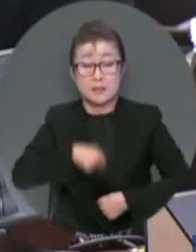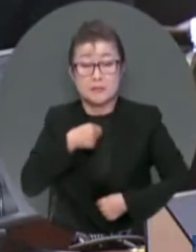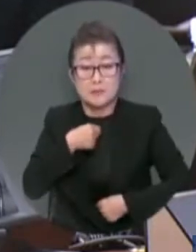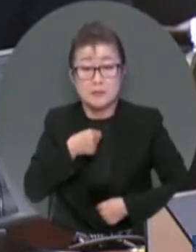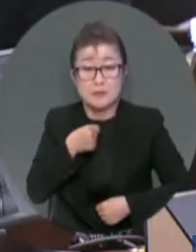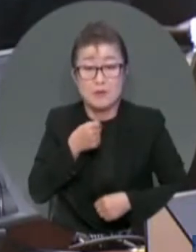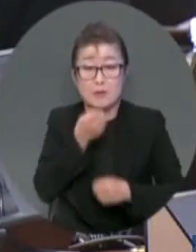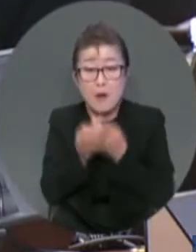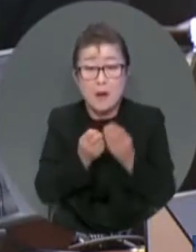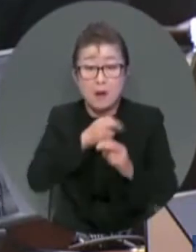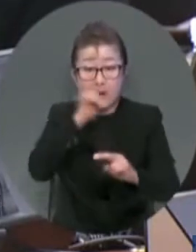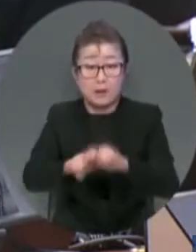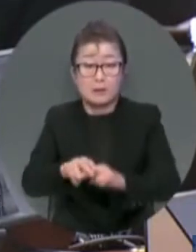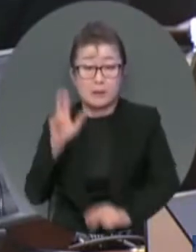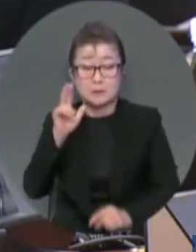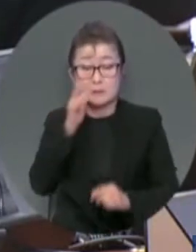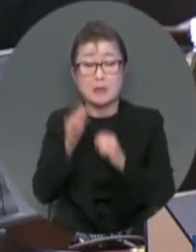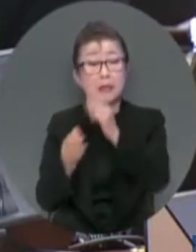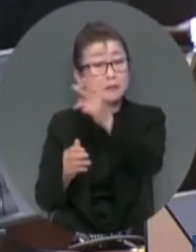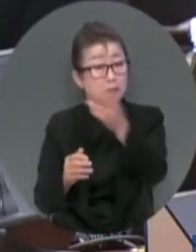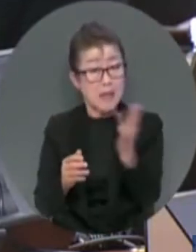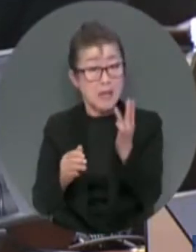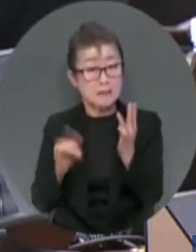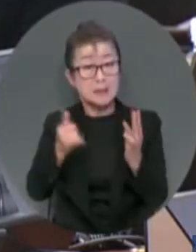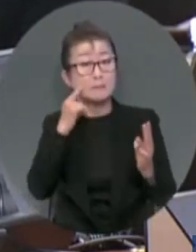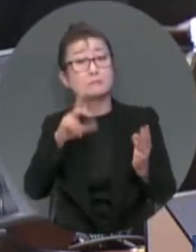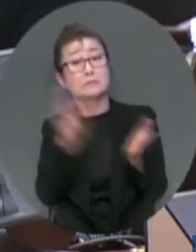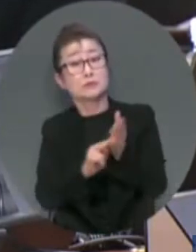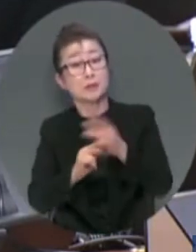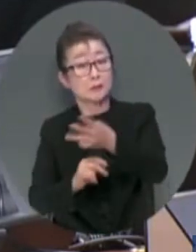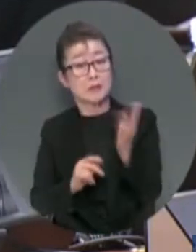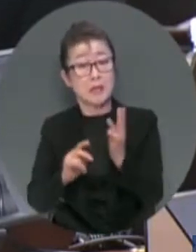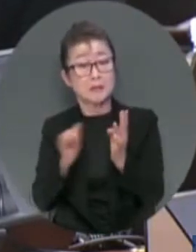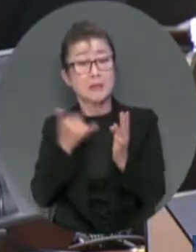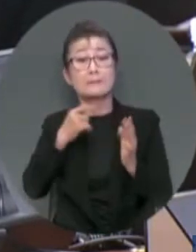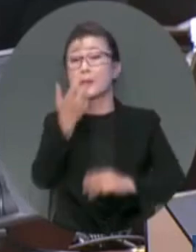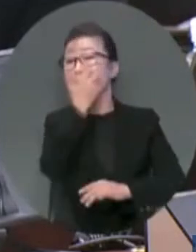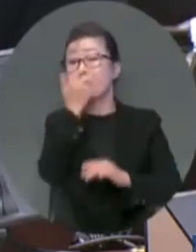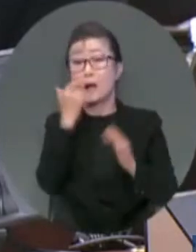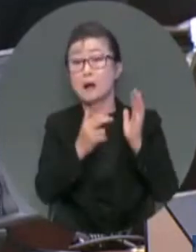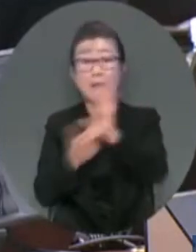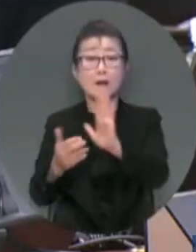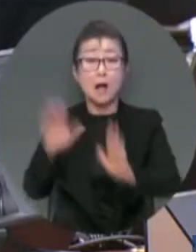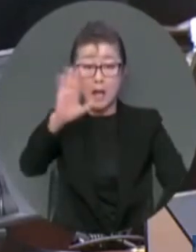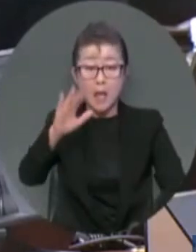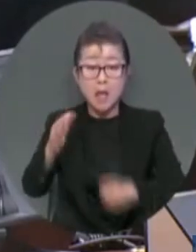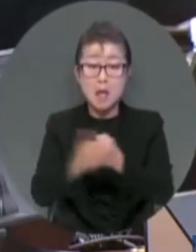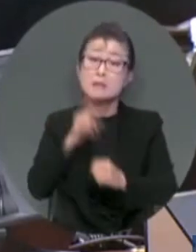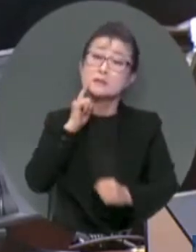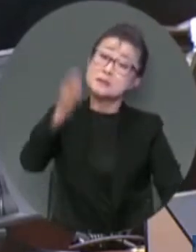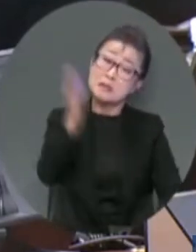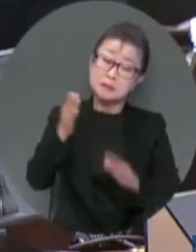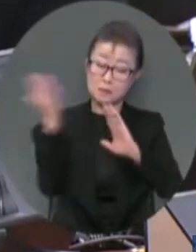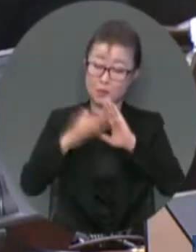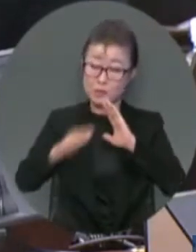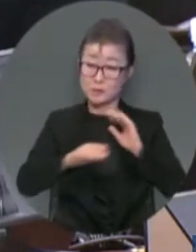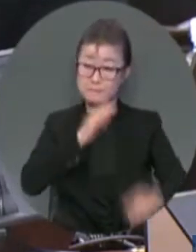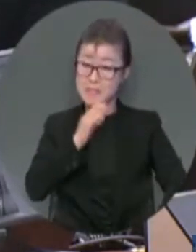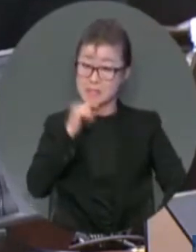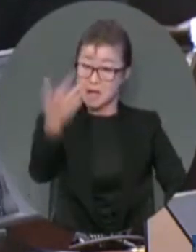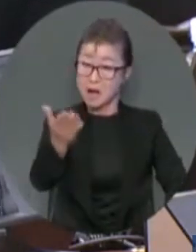명이. 뭘 질문할 줄 알고 지금 선서 자체를 안 하겠다는 겁니까? 당신들이 공직자 맞아요?